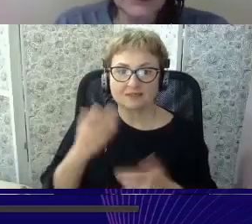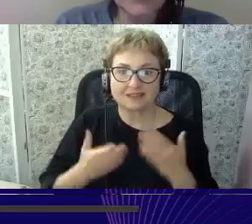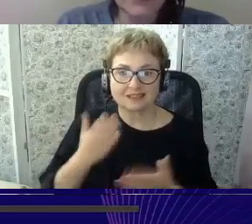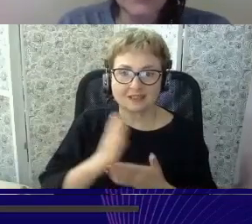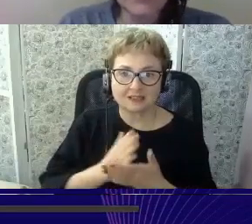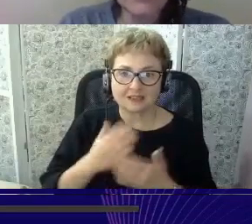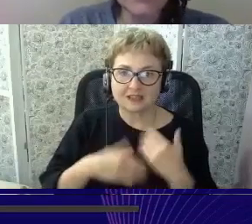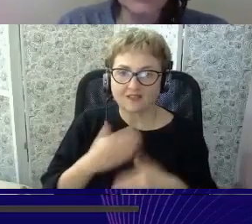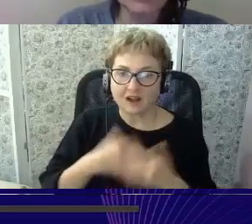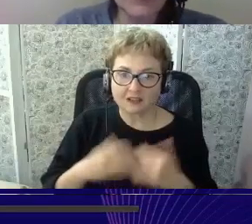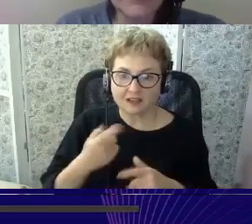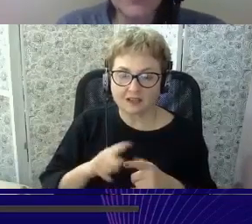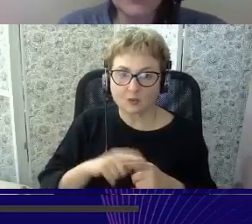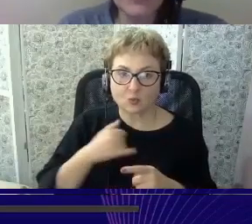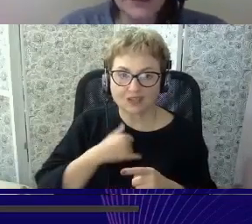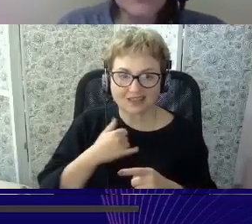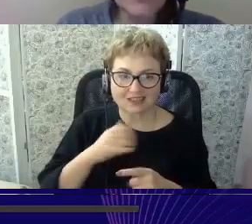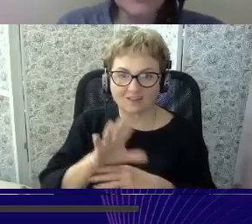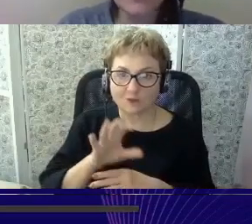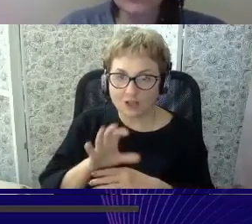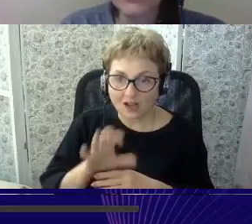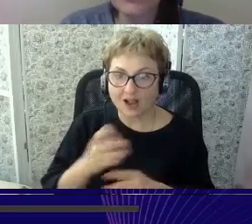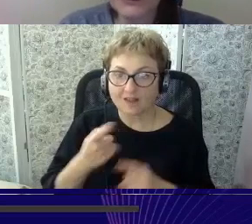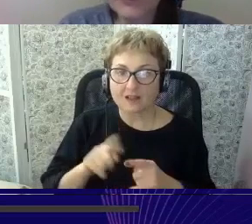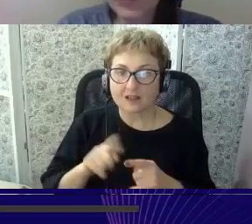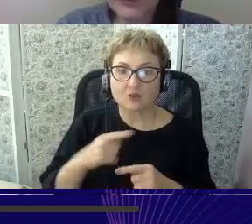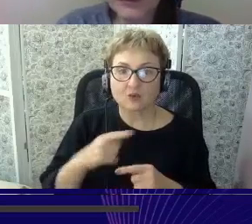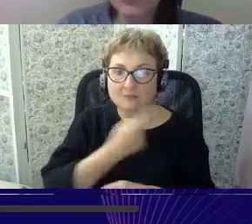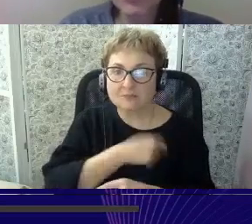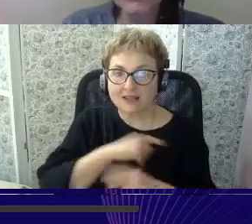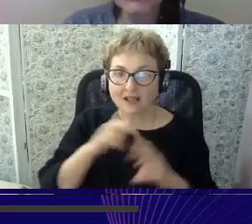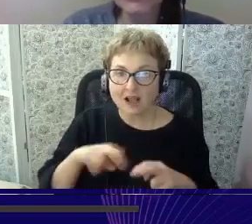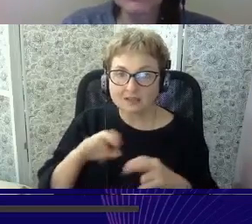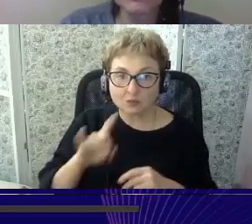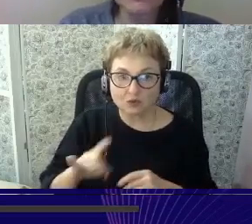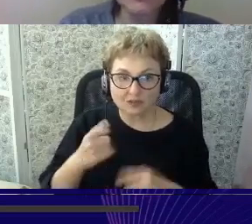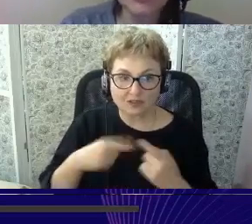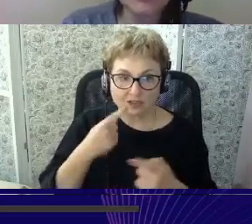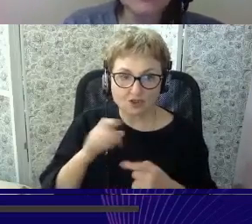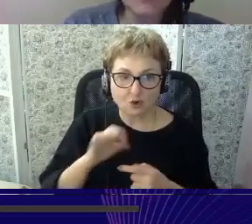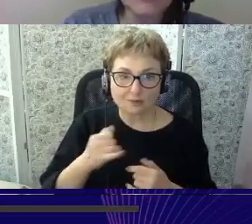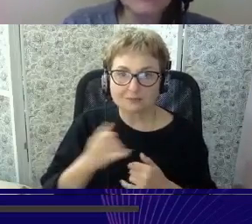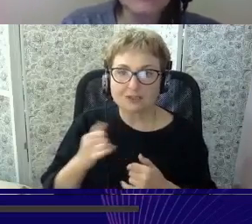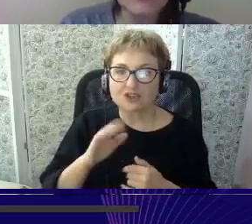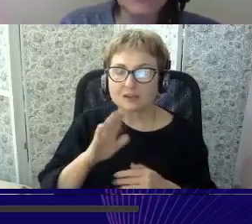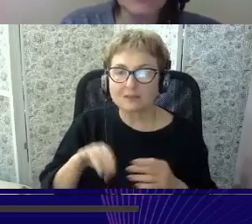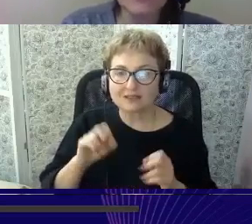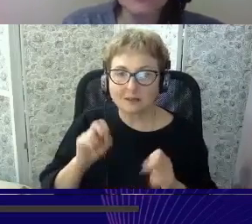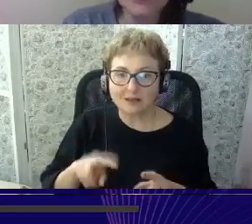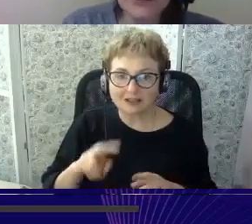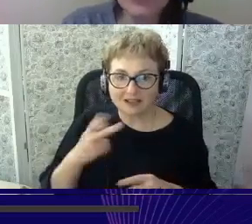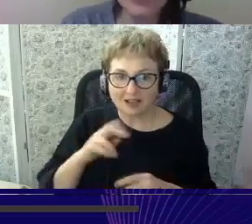если есть инвалидность, это у нас с вами фотографии, это у нас медосмотр, потому что речь идет об обеспечении безопасности